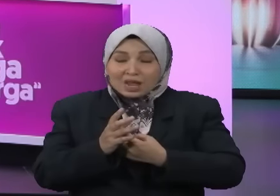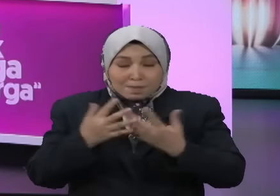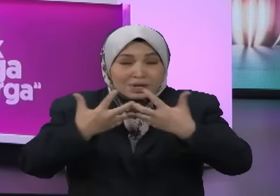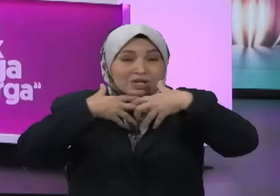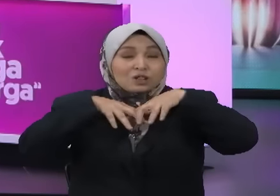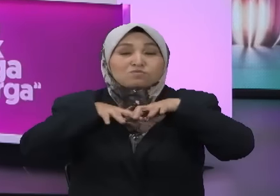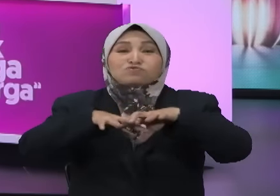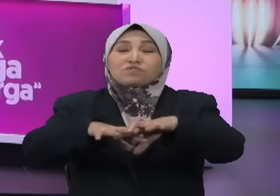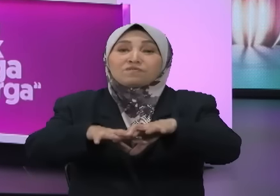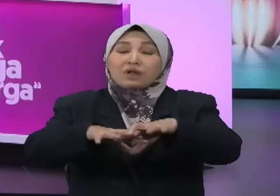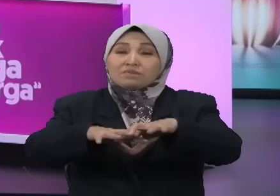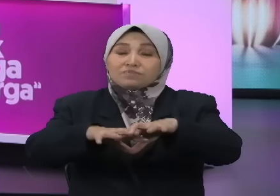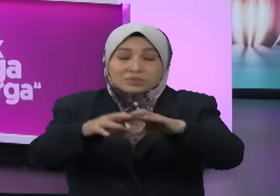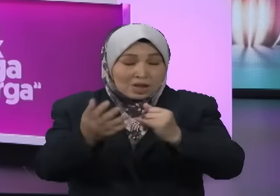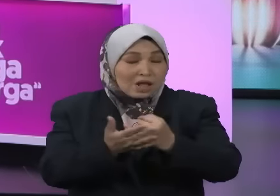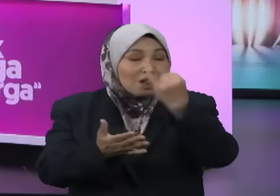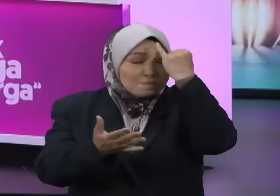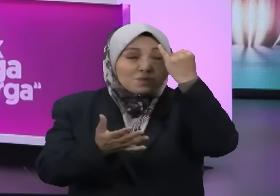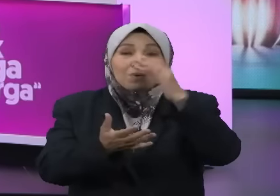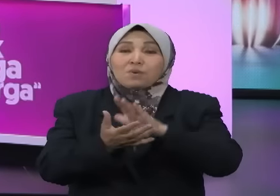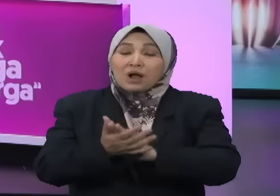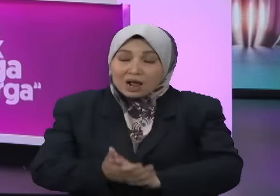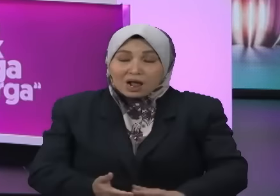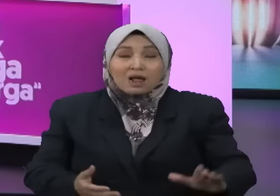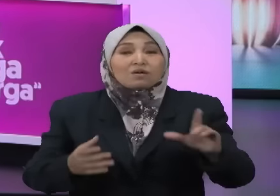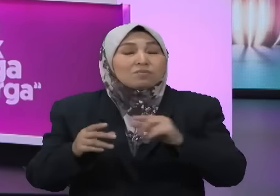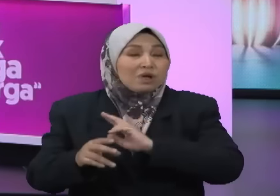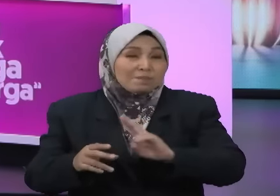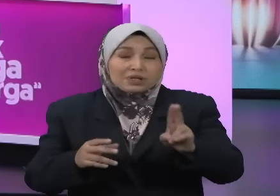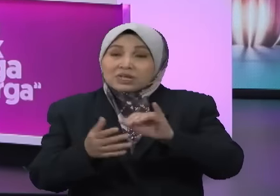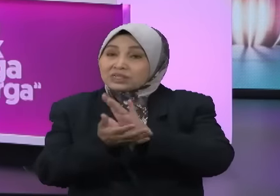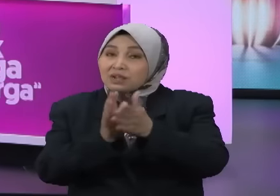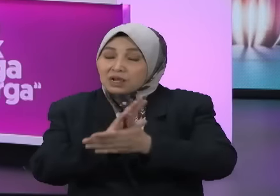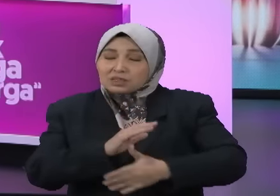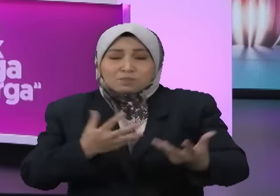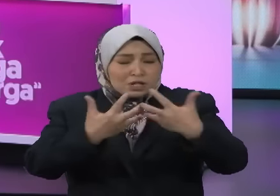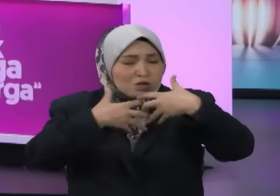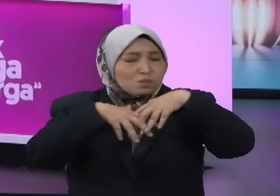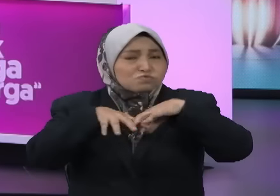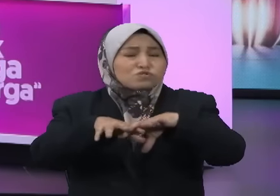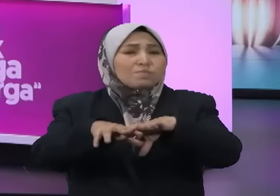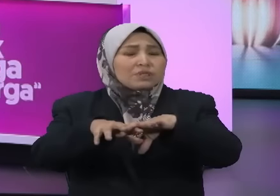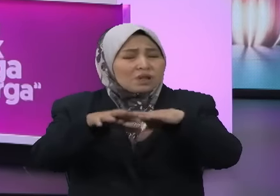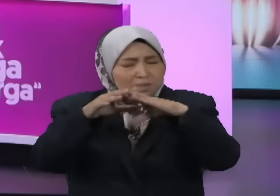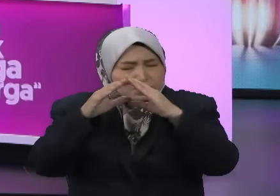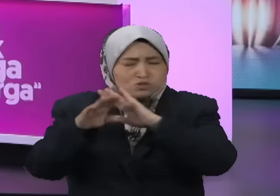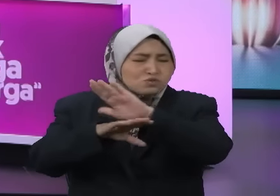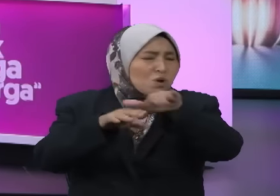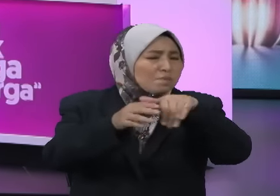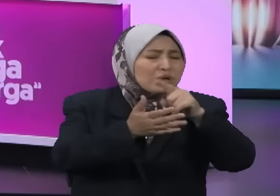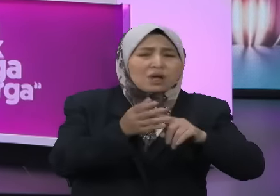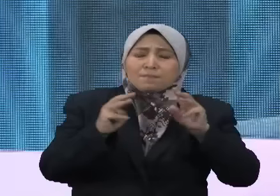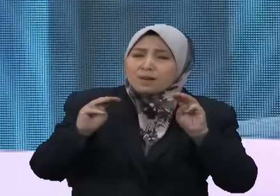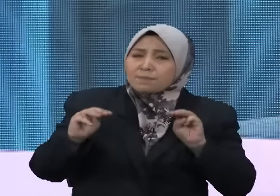ah jadi ilmu agama ni dia tak boleh eksklusif kepada golongan tertentu Sebenarnya dia kena inklusif kita kena mengambil kira semua yang